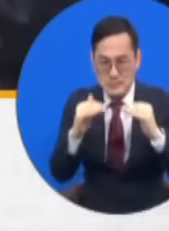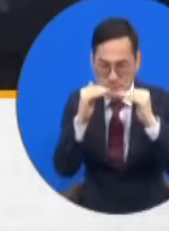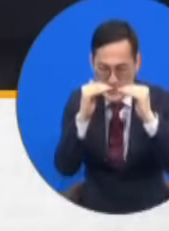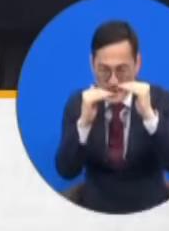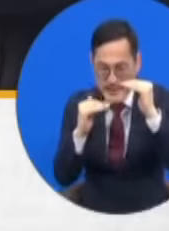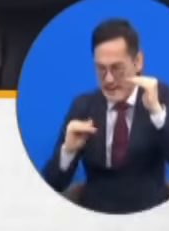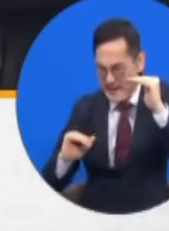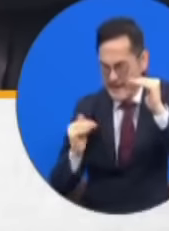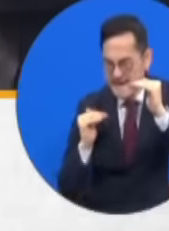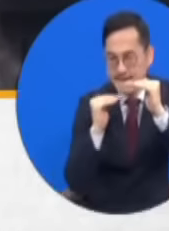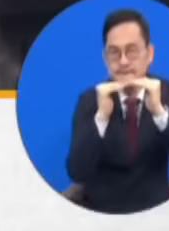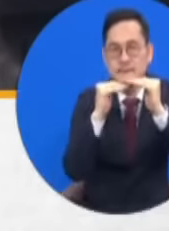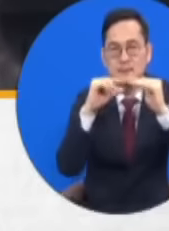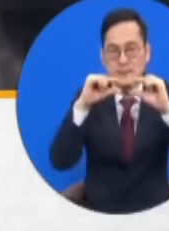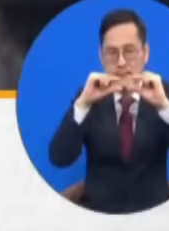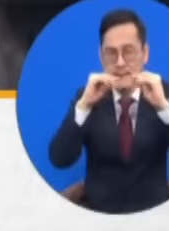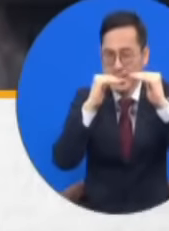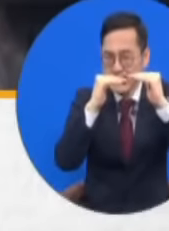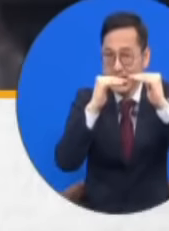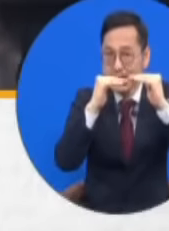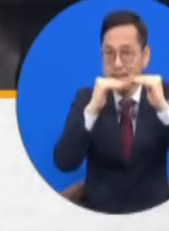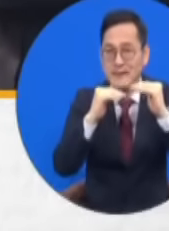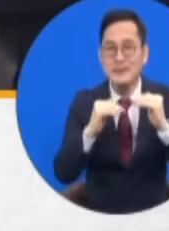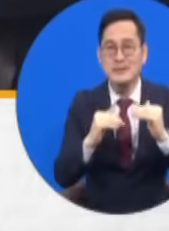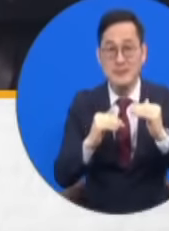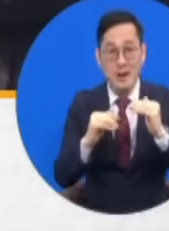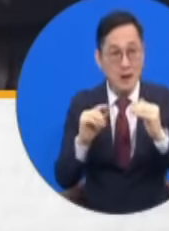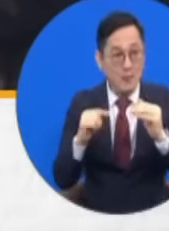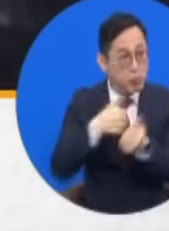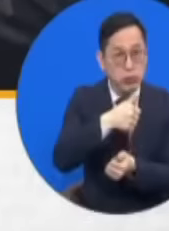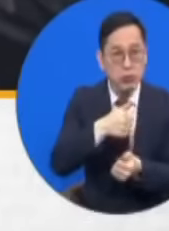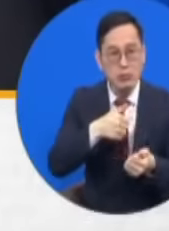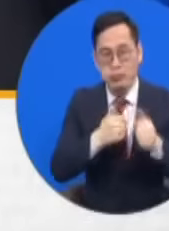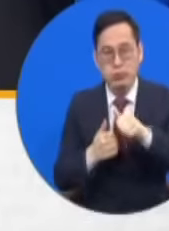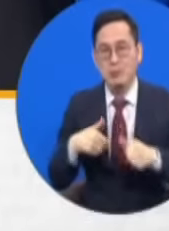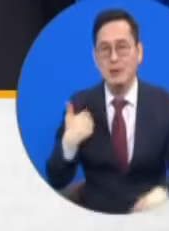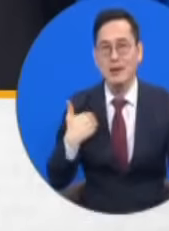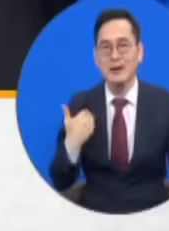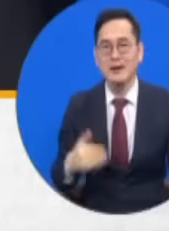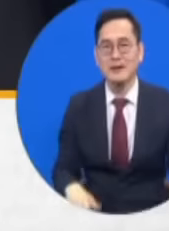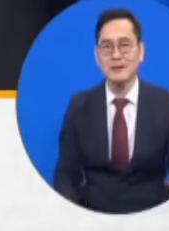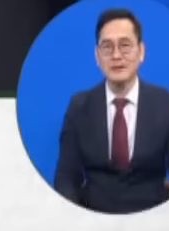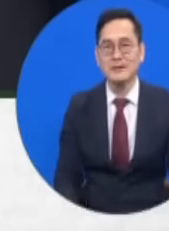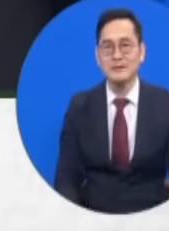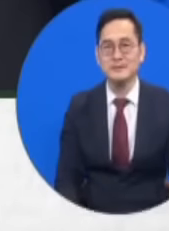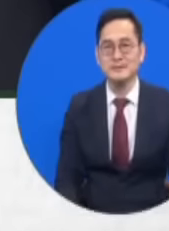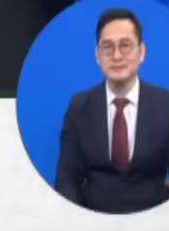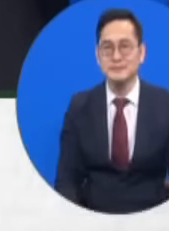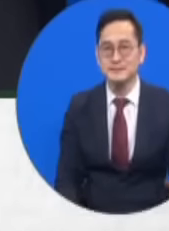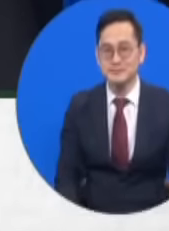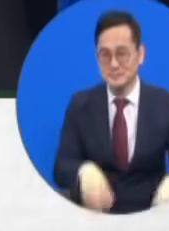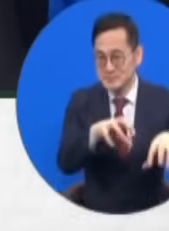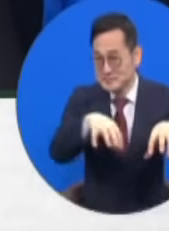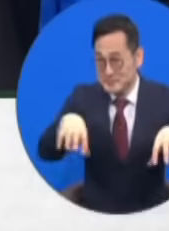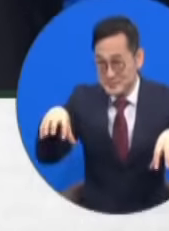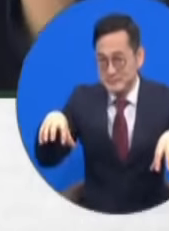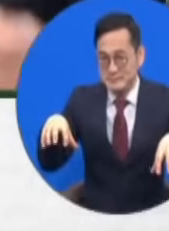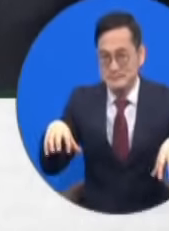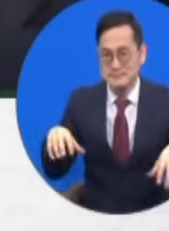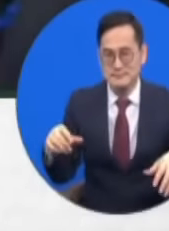박빙으로 치고 올라왔다는 것 자체는 네. 이제 판세를 알 수 없다는 거고. 그렇죠. 또 한강 벨트에서 어느 정도 의석을